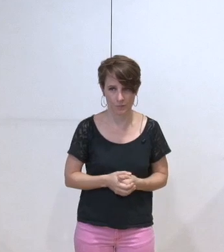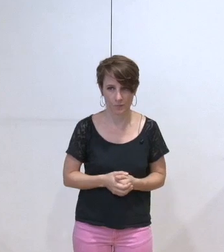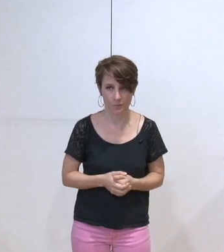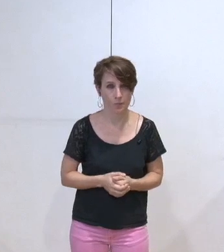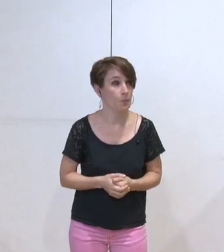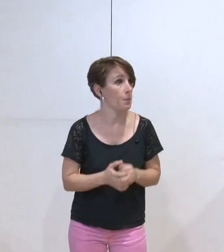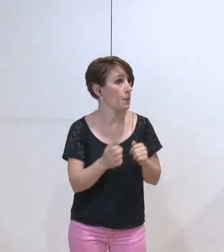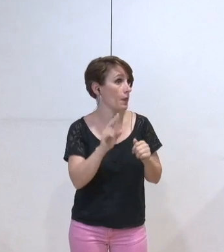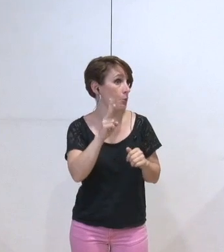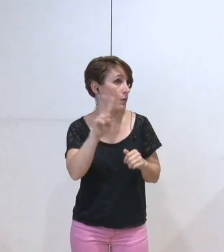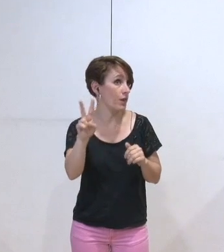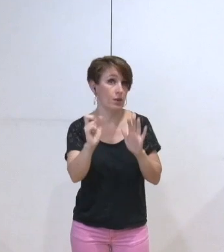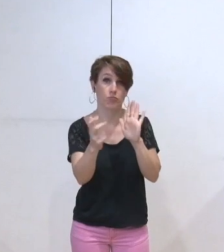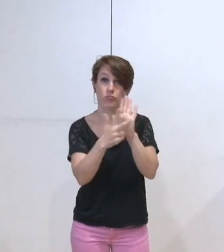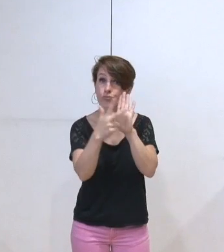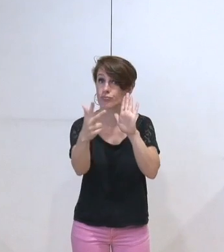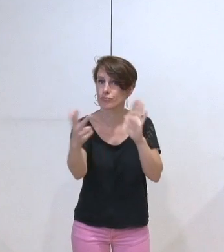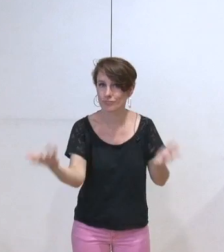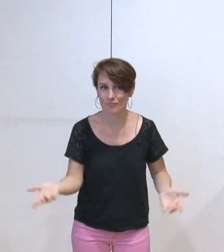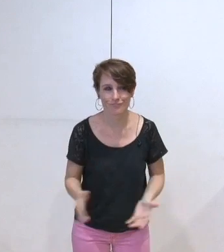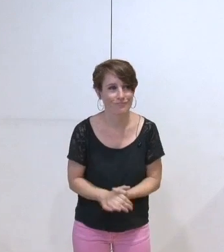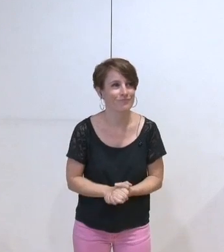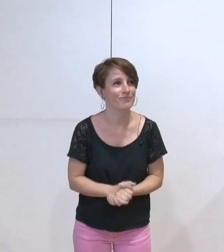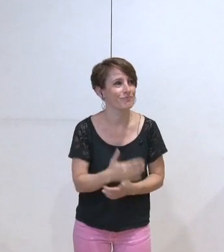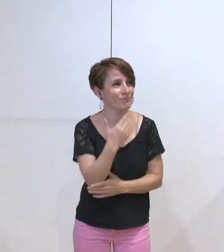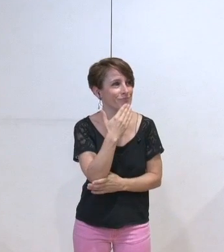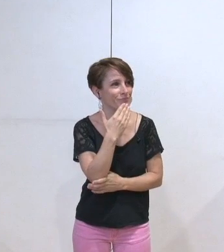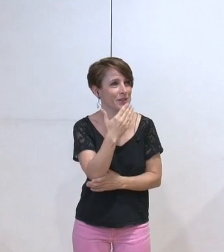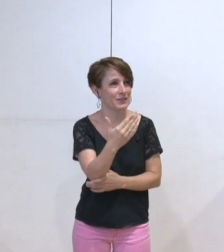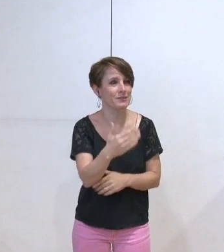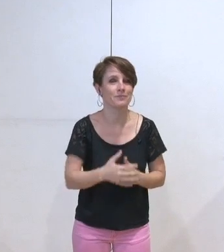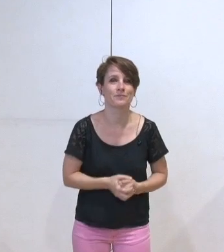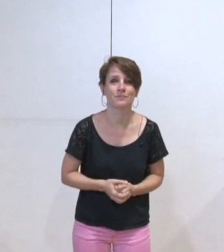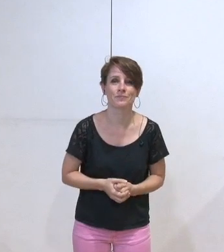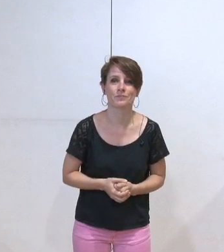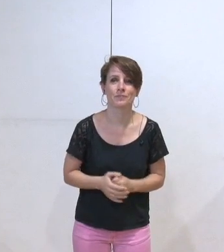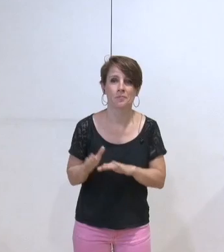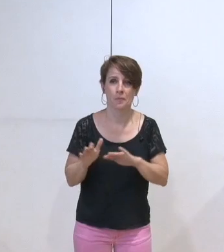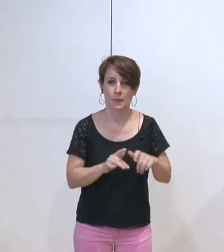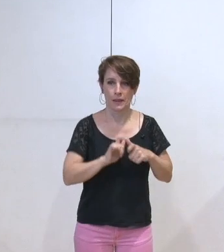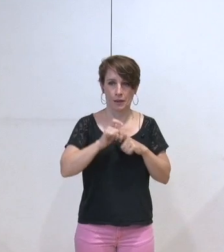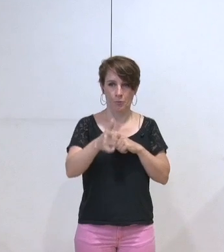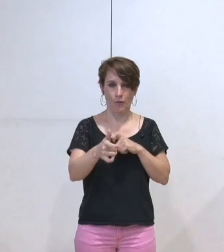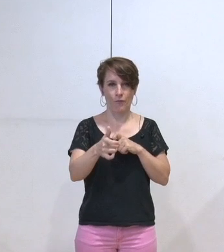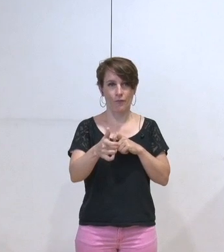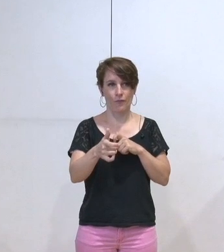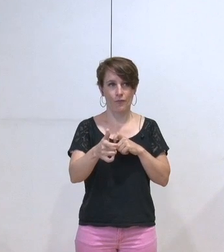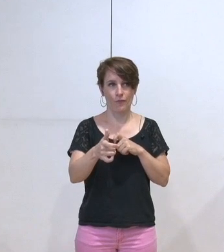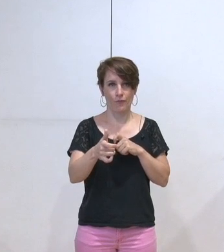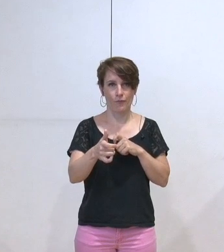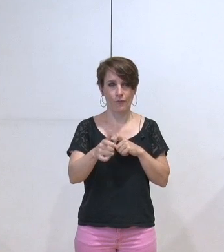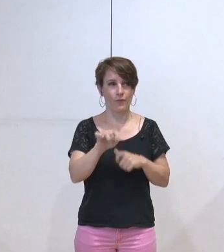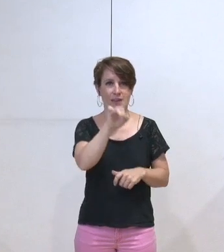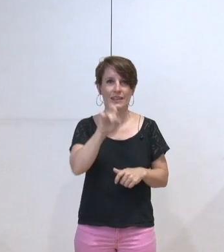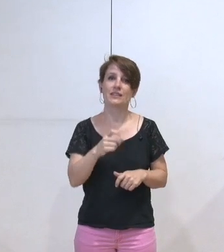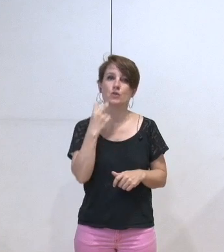adopté procèsverbal je vous remercie et nous pouvons passer à la question orale qui a été déposée par